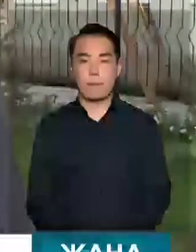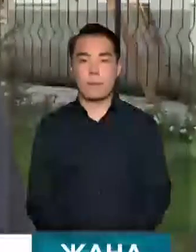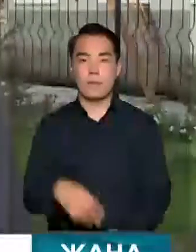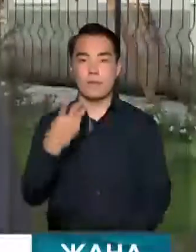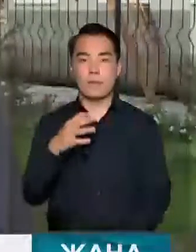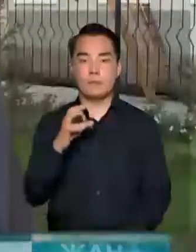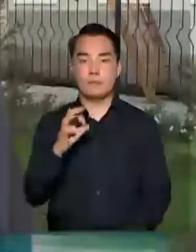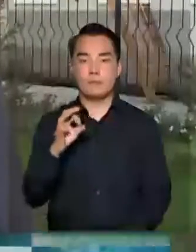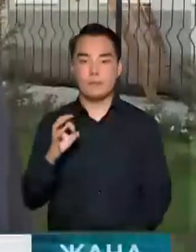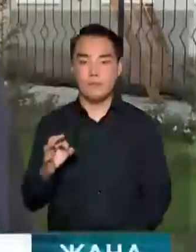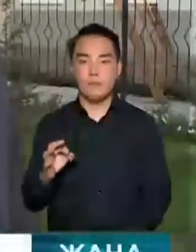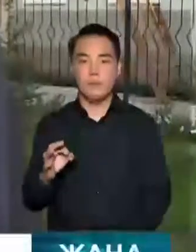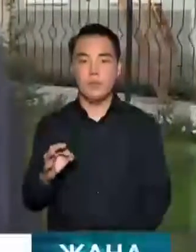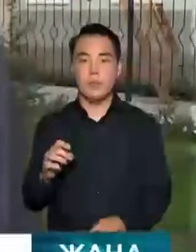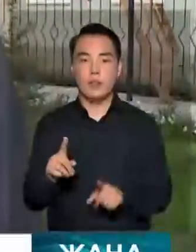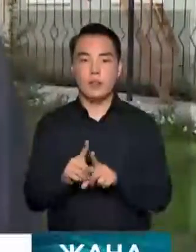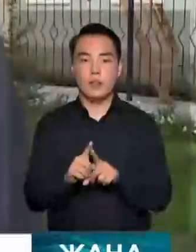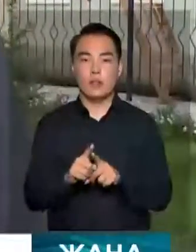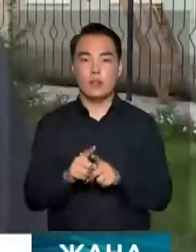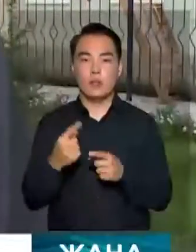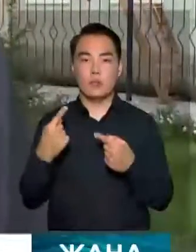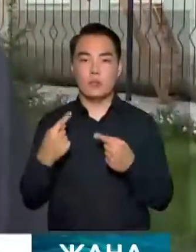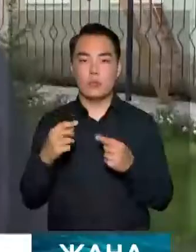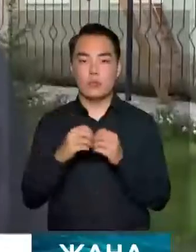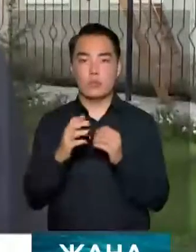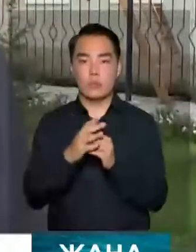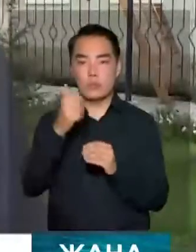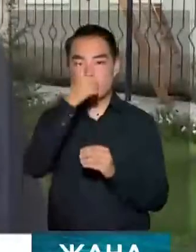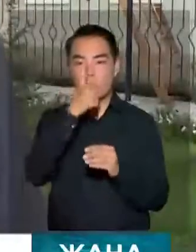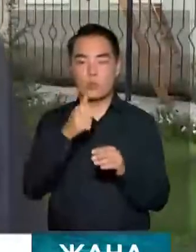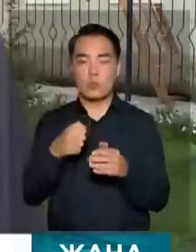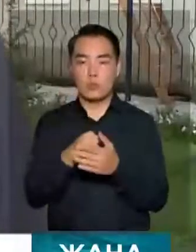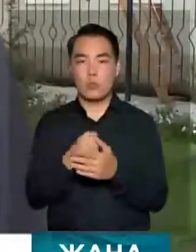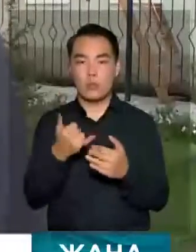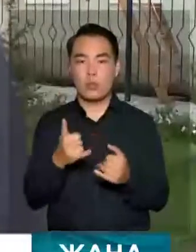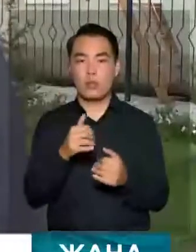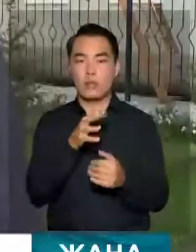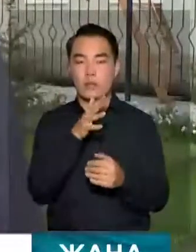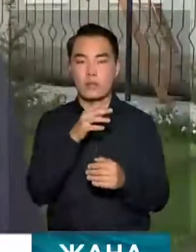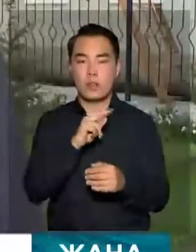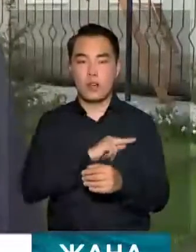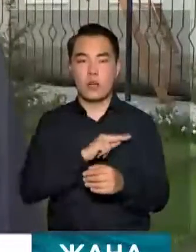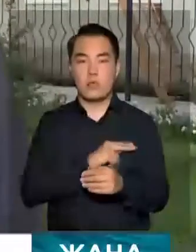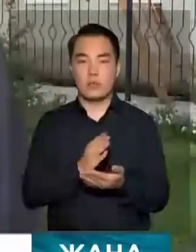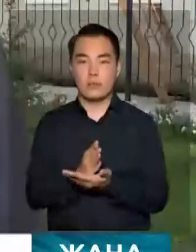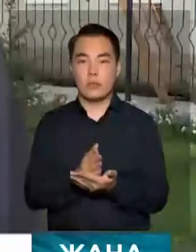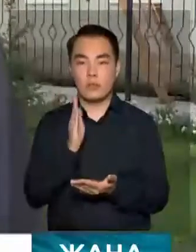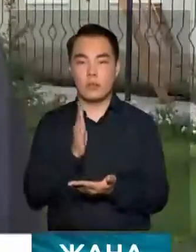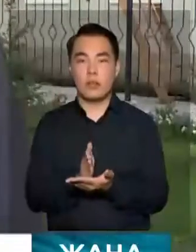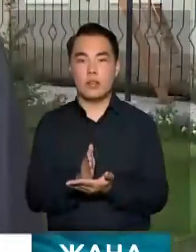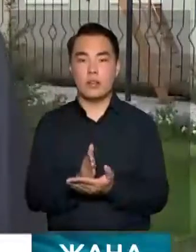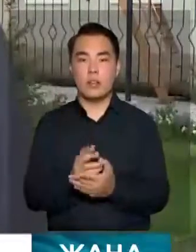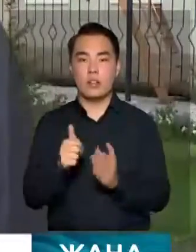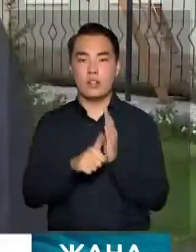30% мы зерновые сеем. Біз әр тараптандыру бойынша 15 жылдан астам жұмыс істеп келеміз. Майлы дақылдардың шамамен 60%-ын